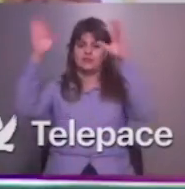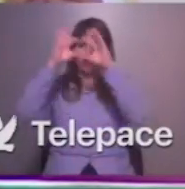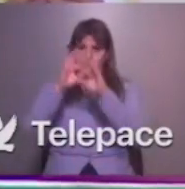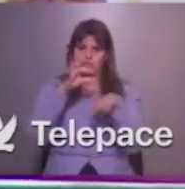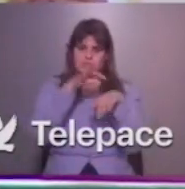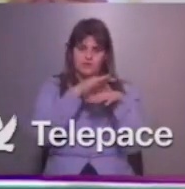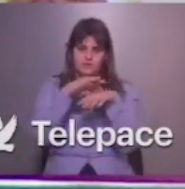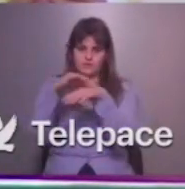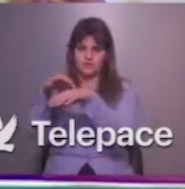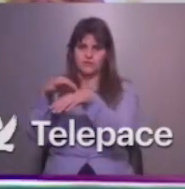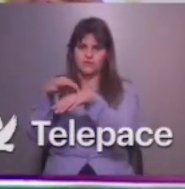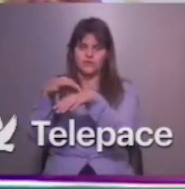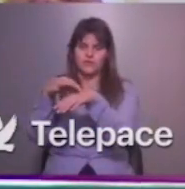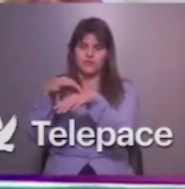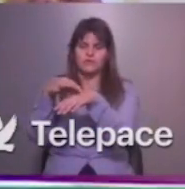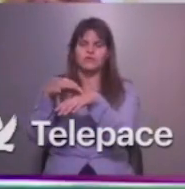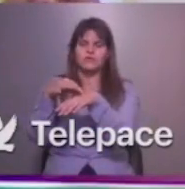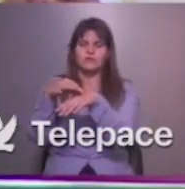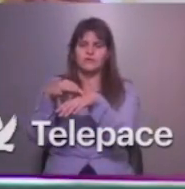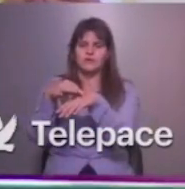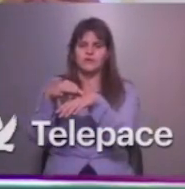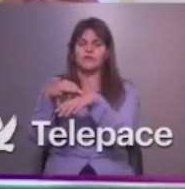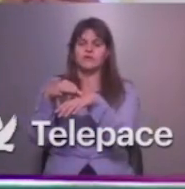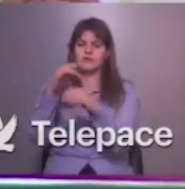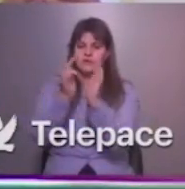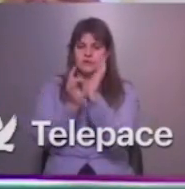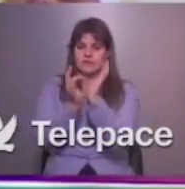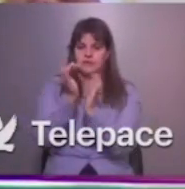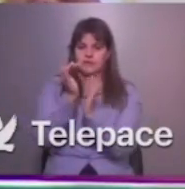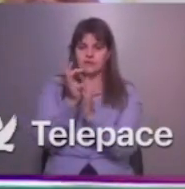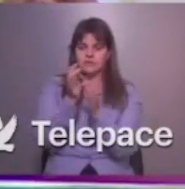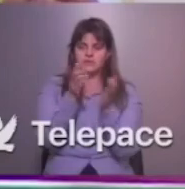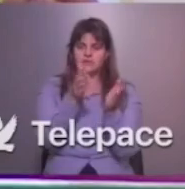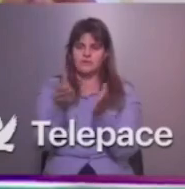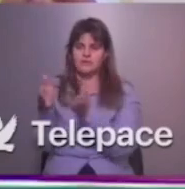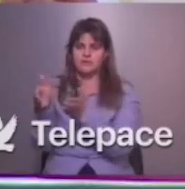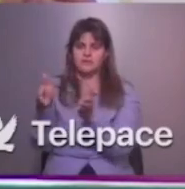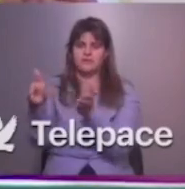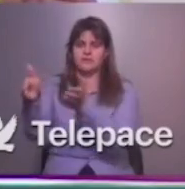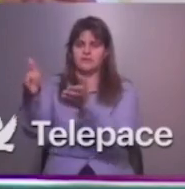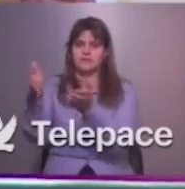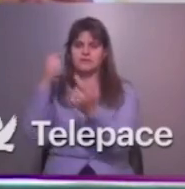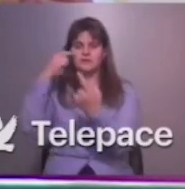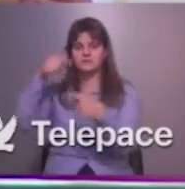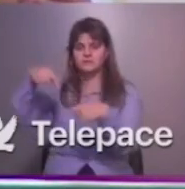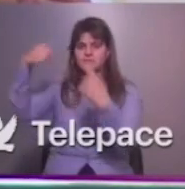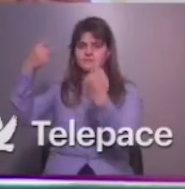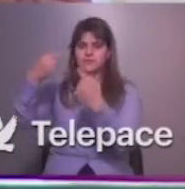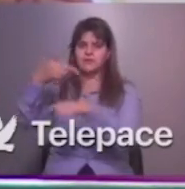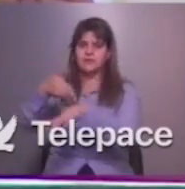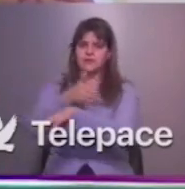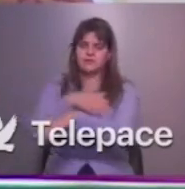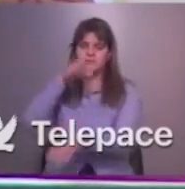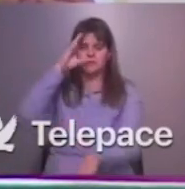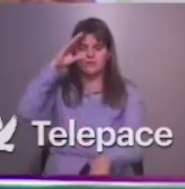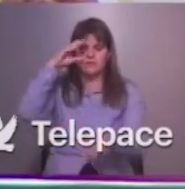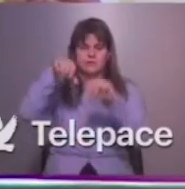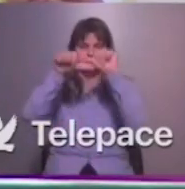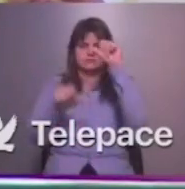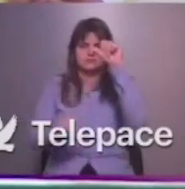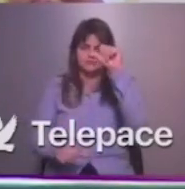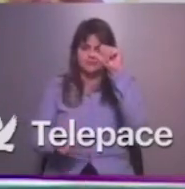Guidata dal tuo Santo Spirito, si mise in cammino per portare a Giovanni il Cristo, sorgente